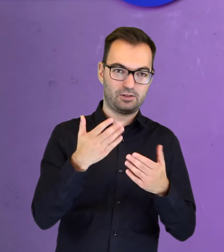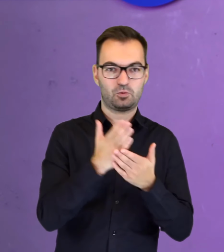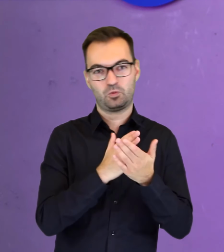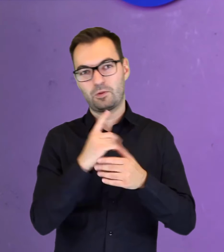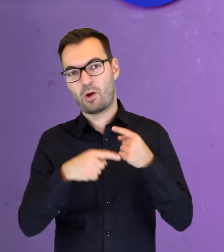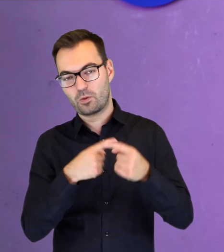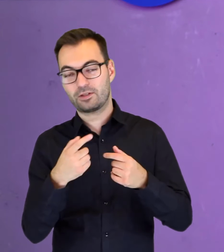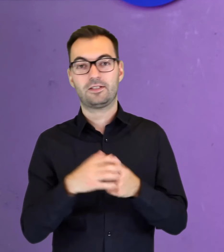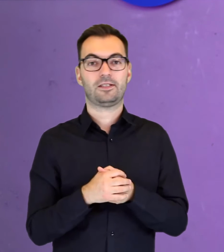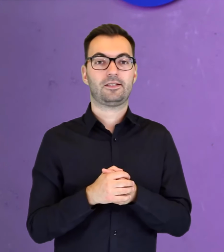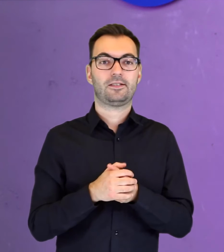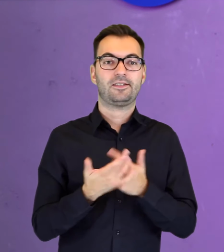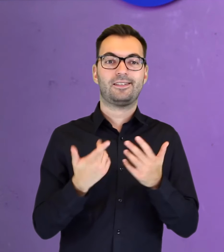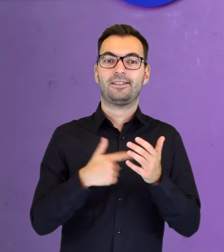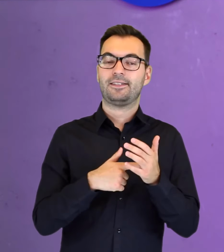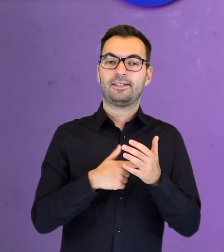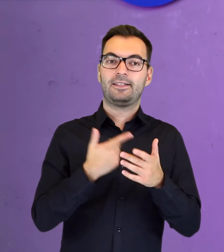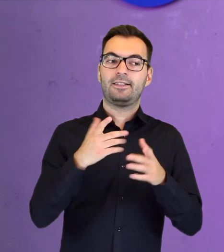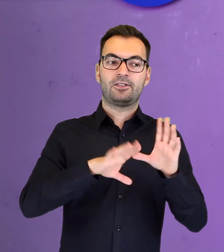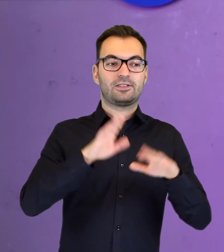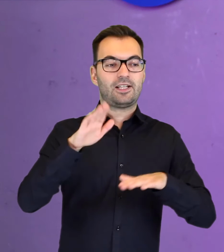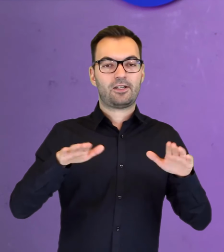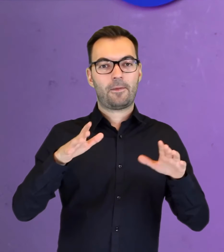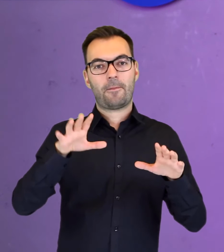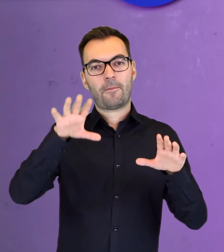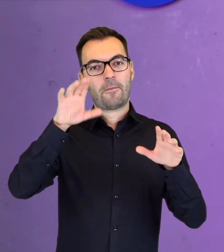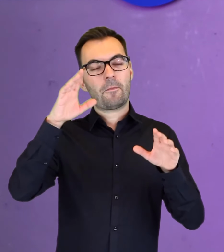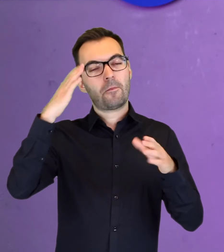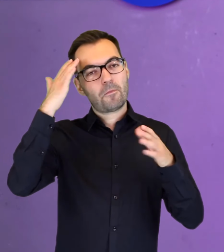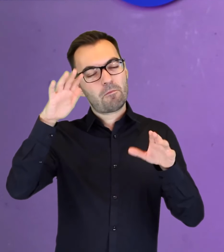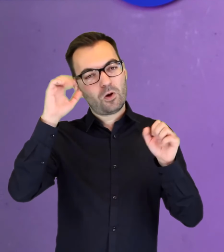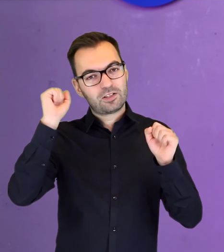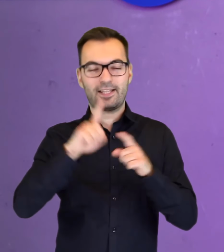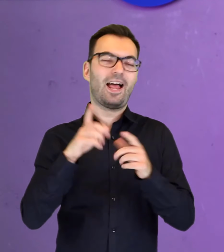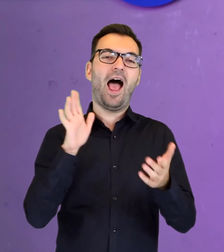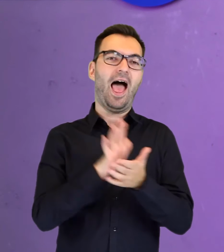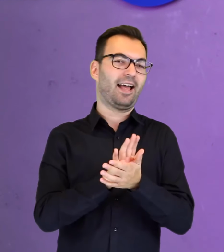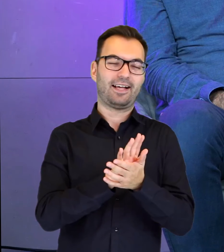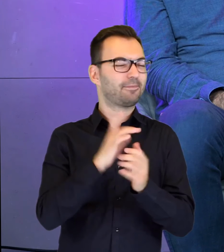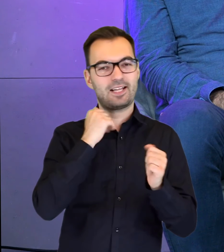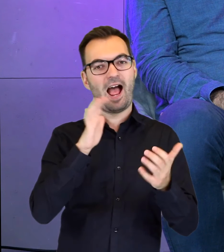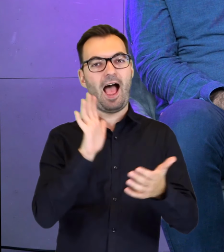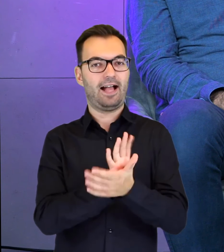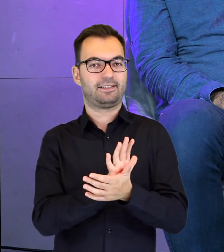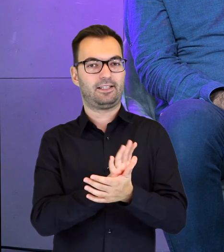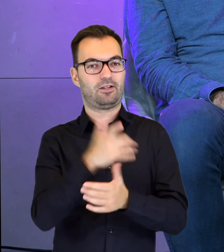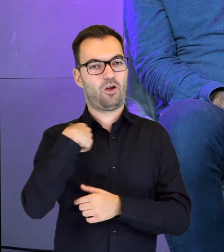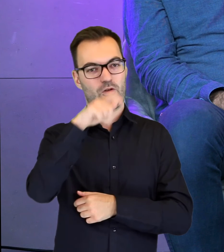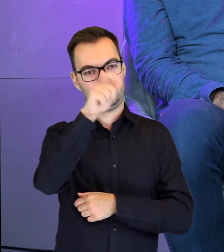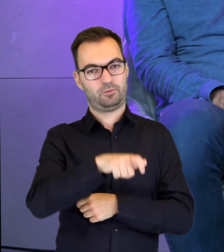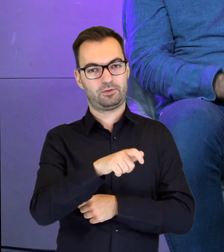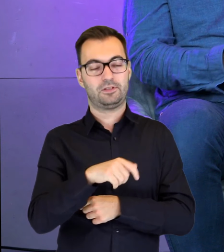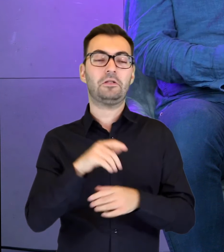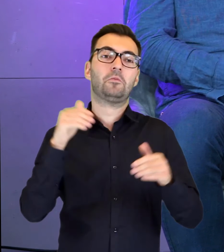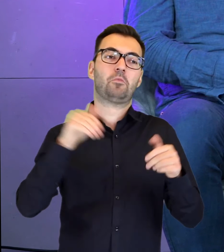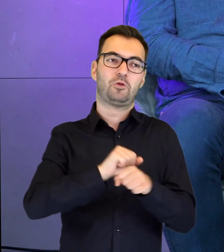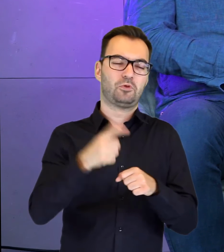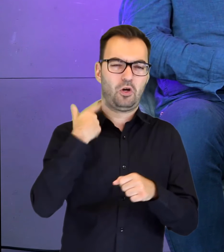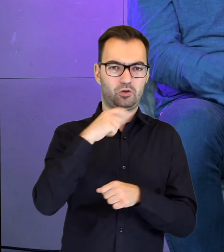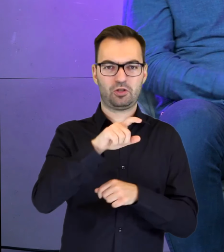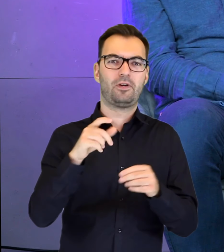i w kontekście wykorzystania produktów to też zależy trochę od poznawczych czy